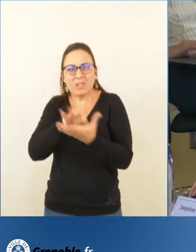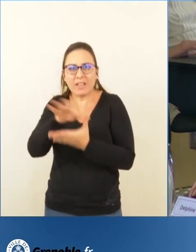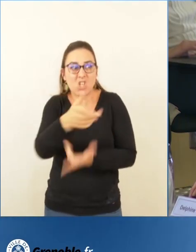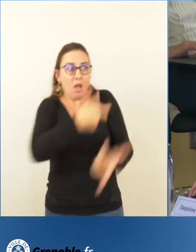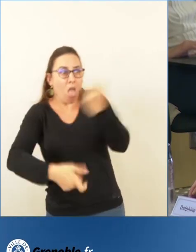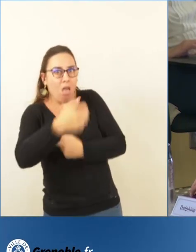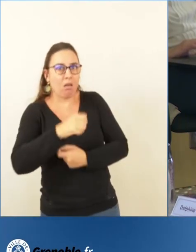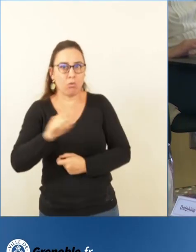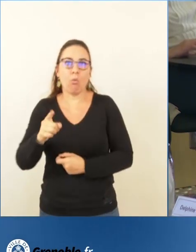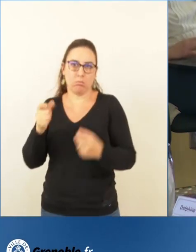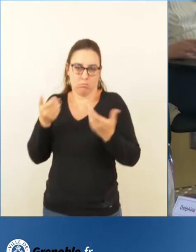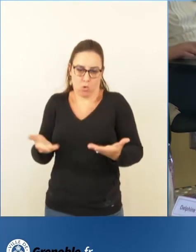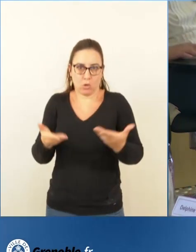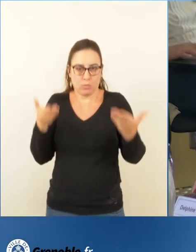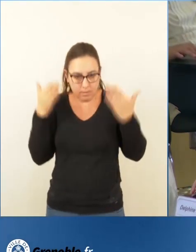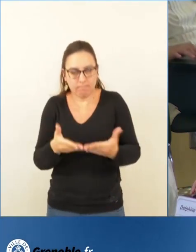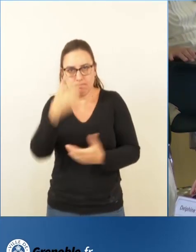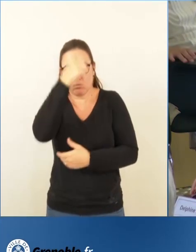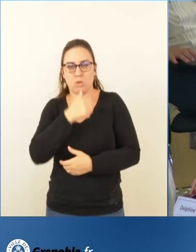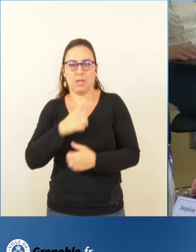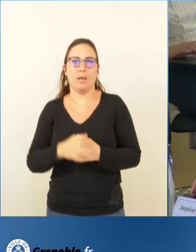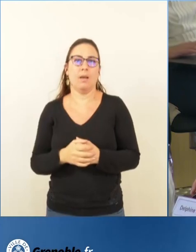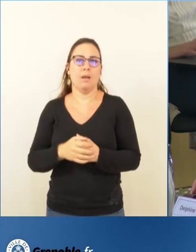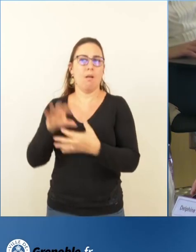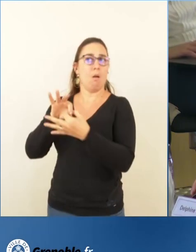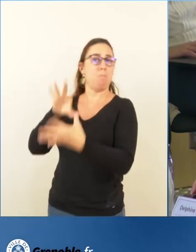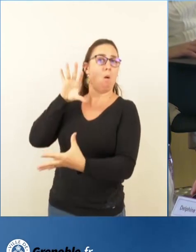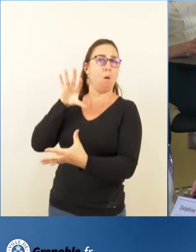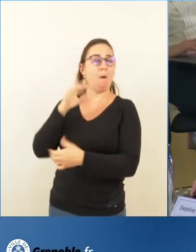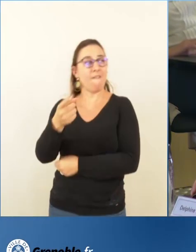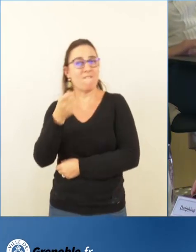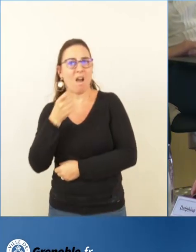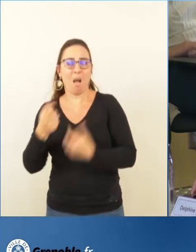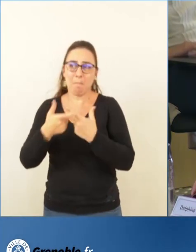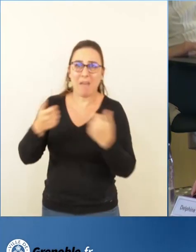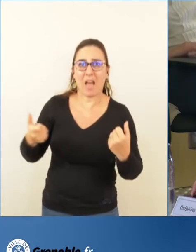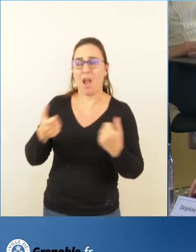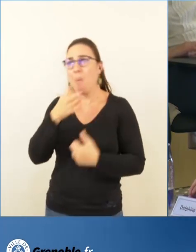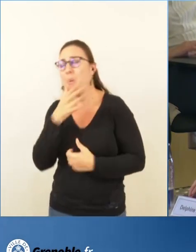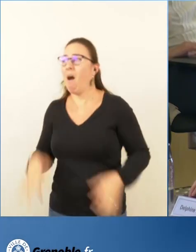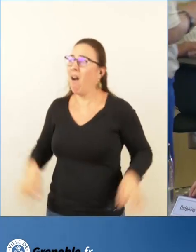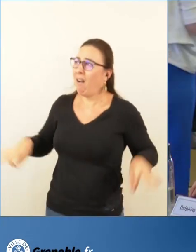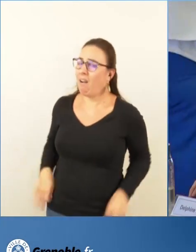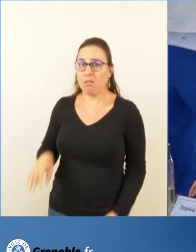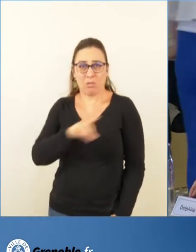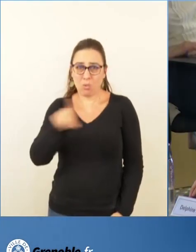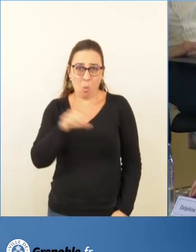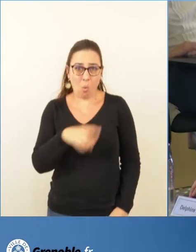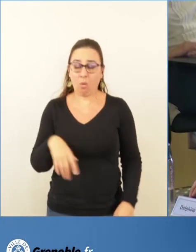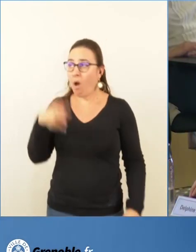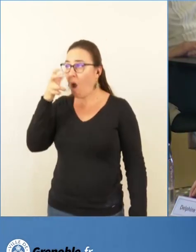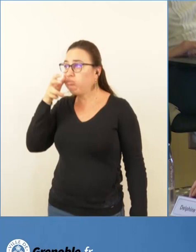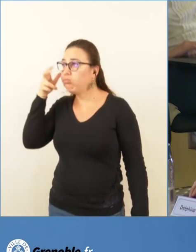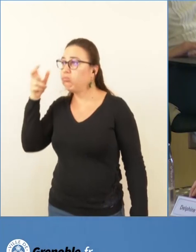l'occurrence cet éloignement est loin d'être dû à des causes matérielles ou financières mais reposent sur un manque d'envie